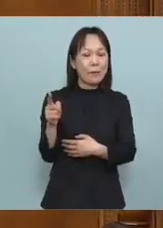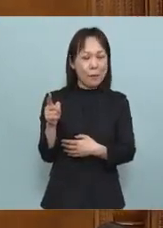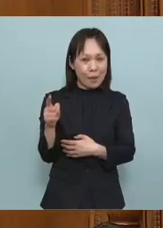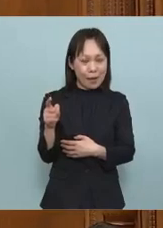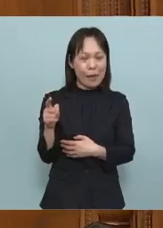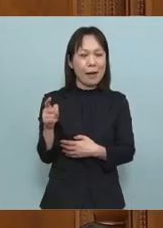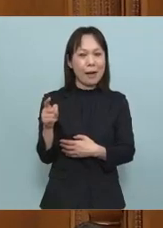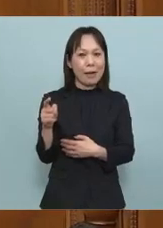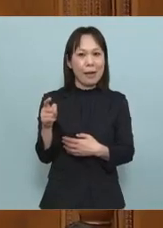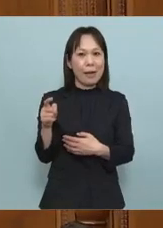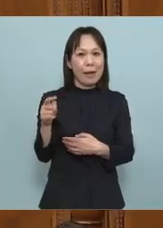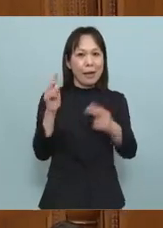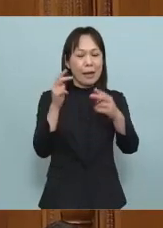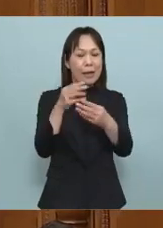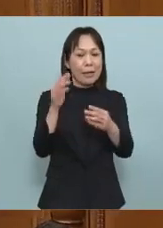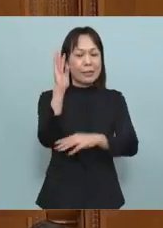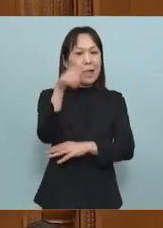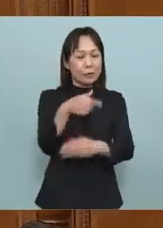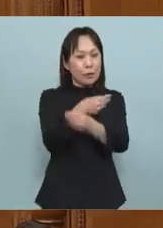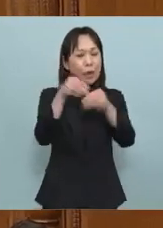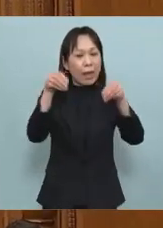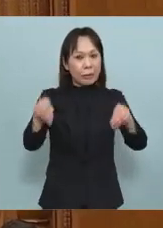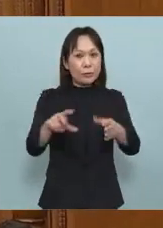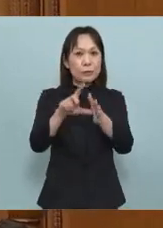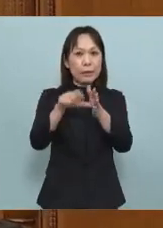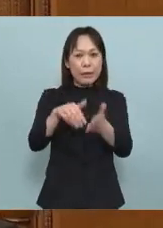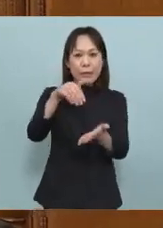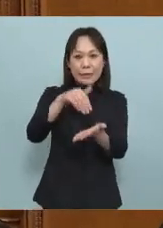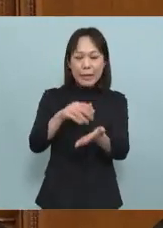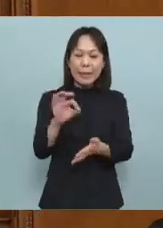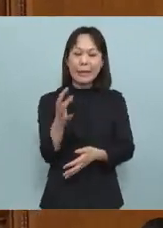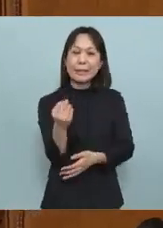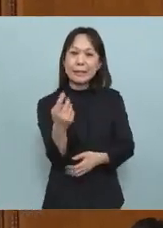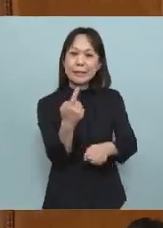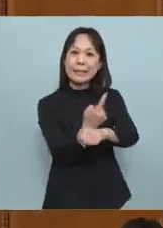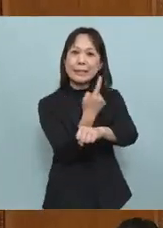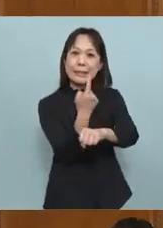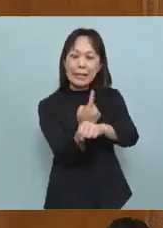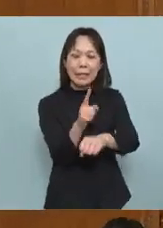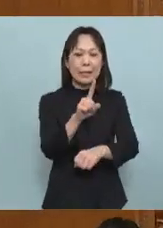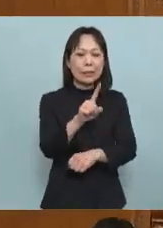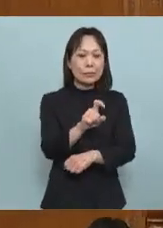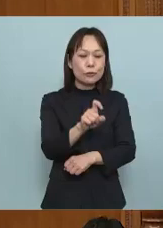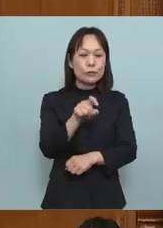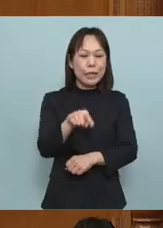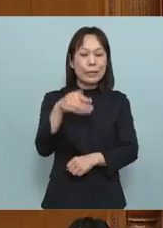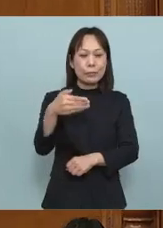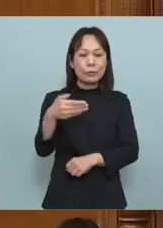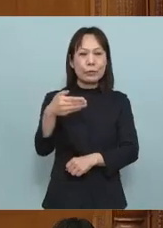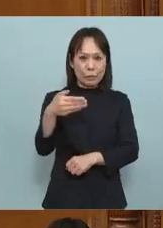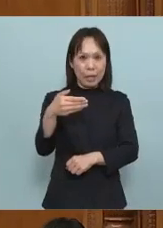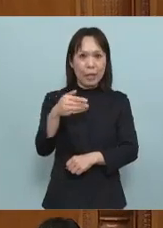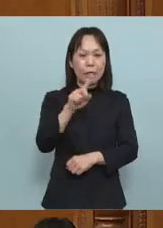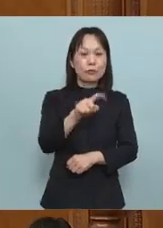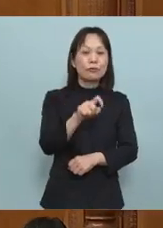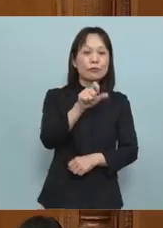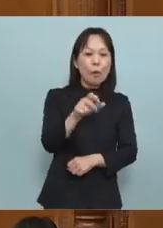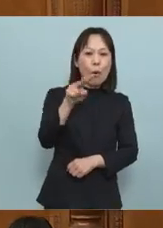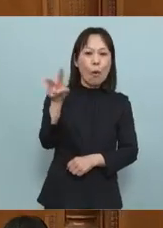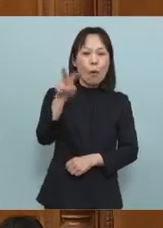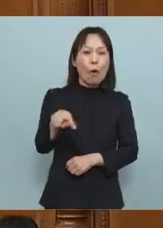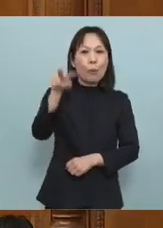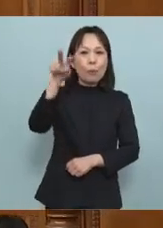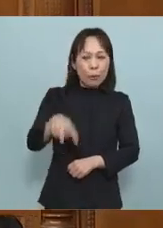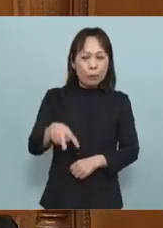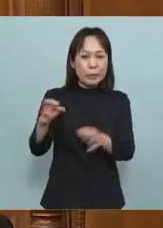契約する業者について、最低賃金を時給 10.95 ドルから15ドルに一気に